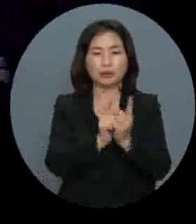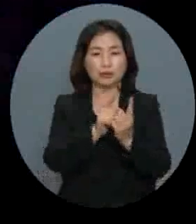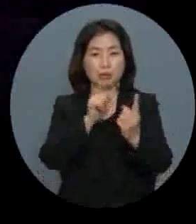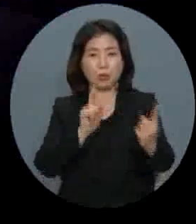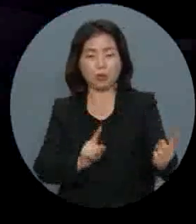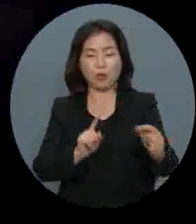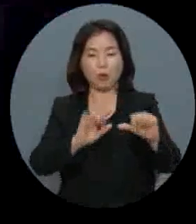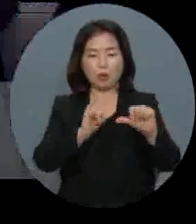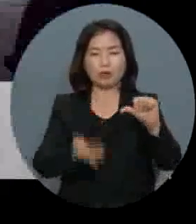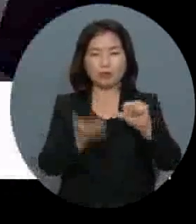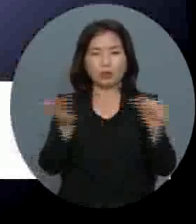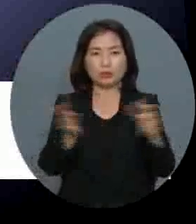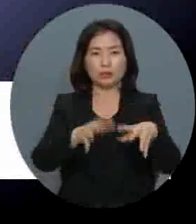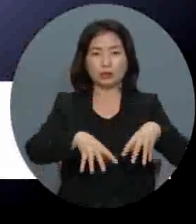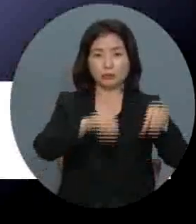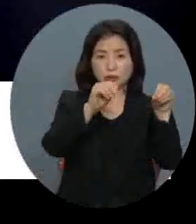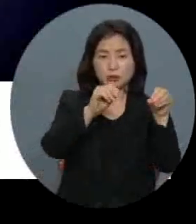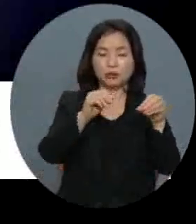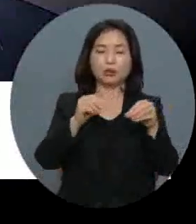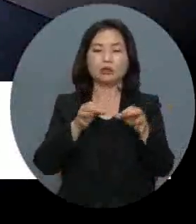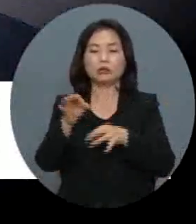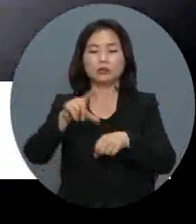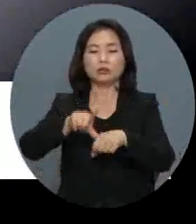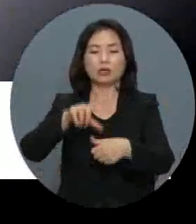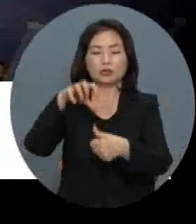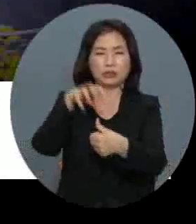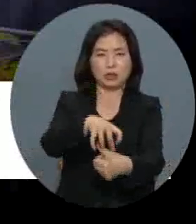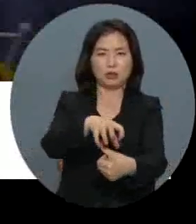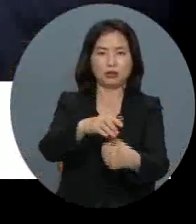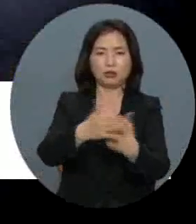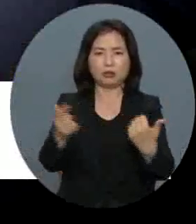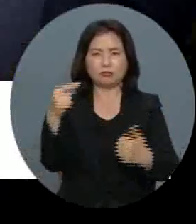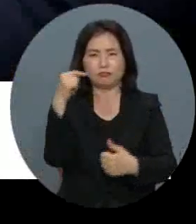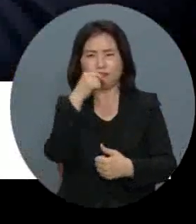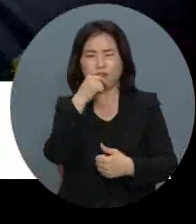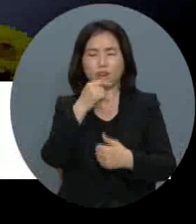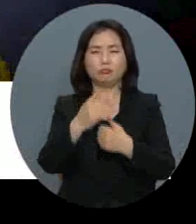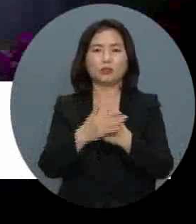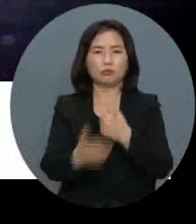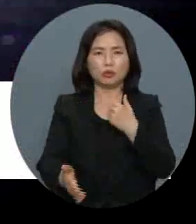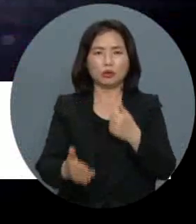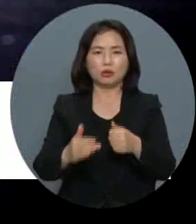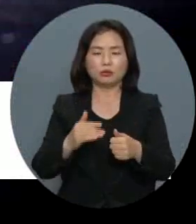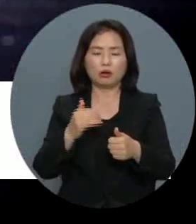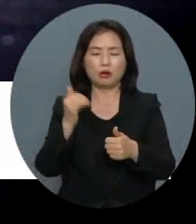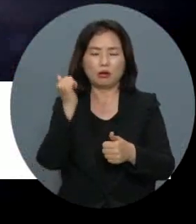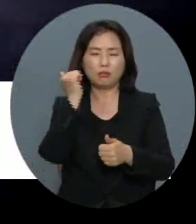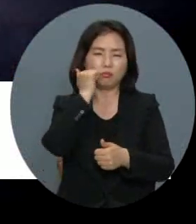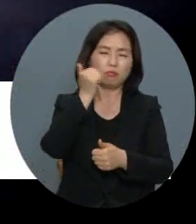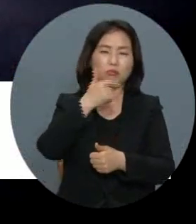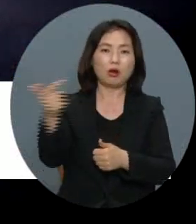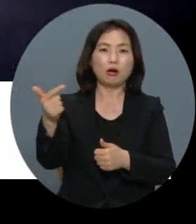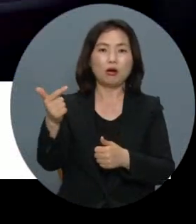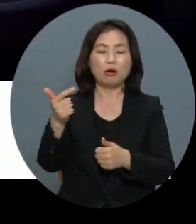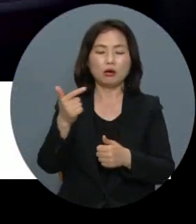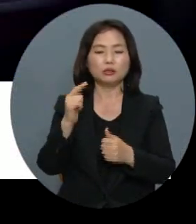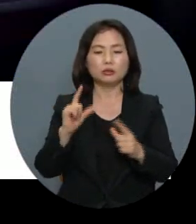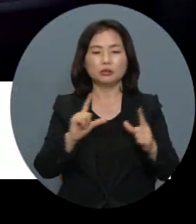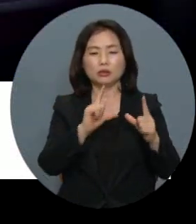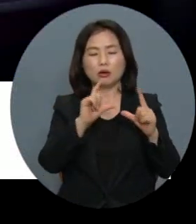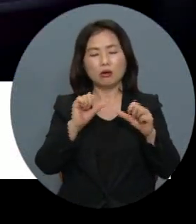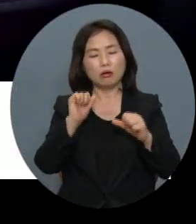거리두기와 5인 이상 집합 금지, 영업 시간 제한 등 강화된 방역 조치로 큰 타격을 받은 업종은